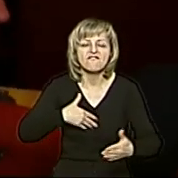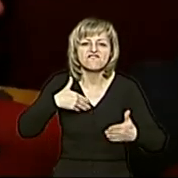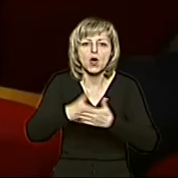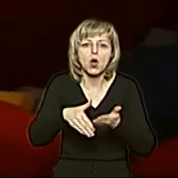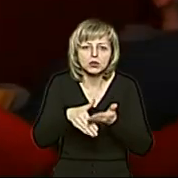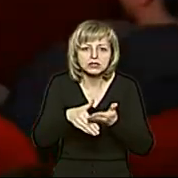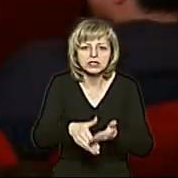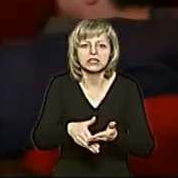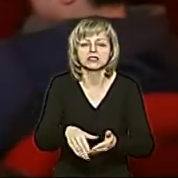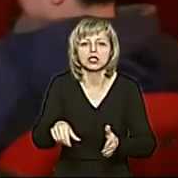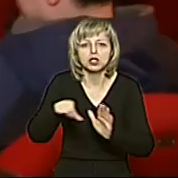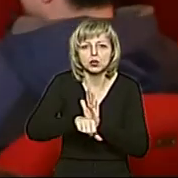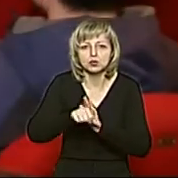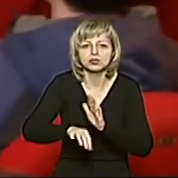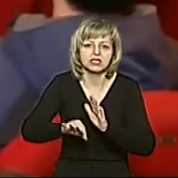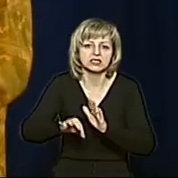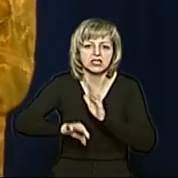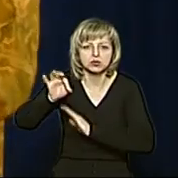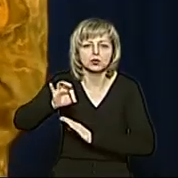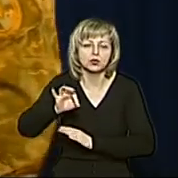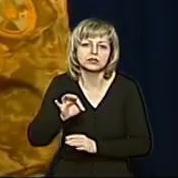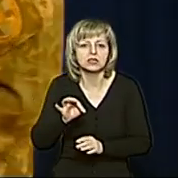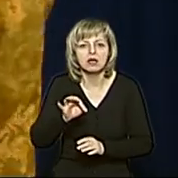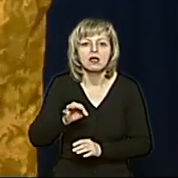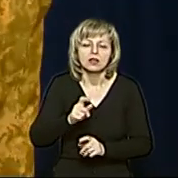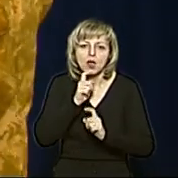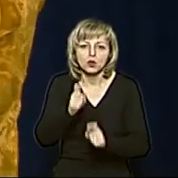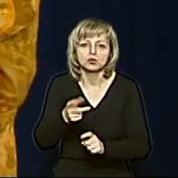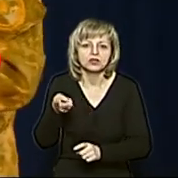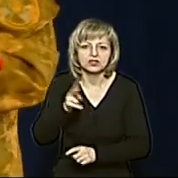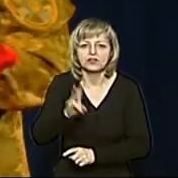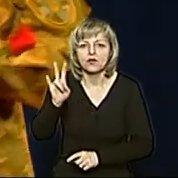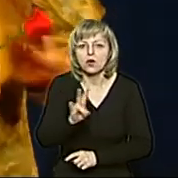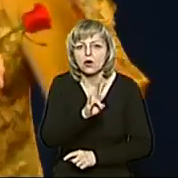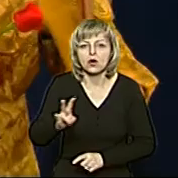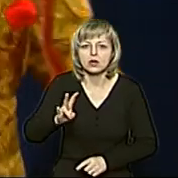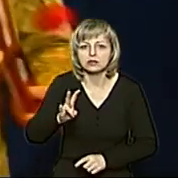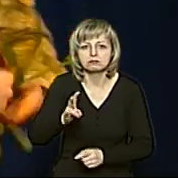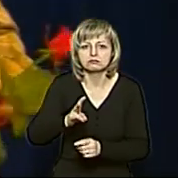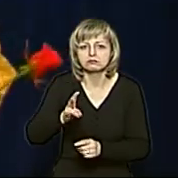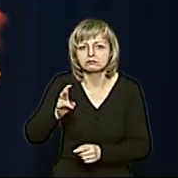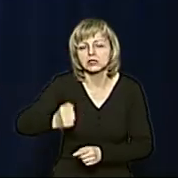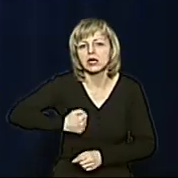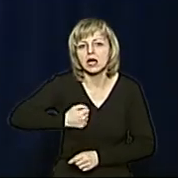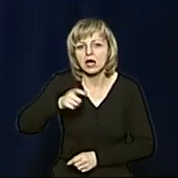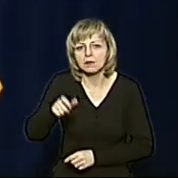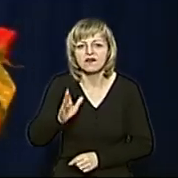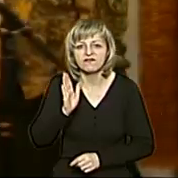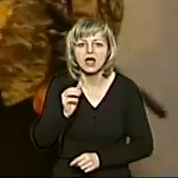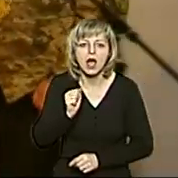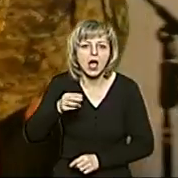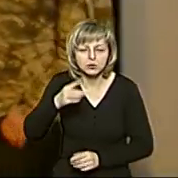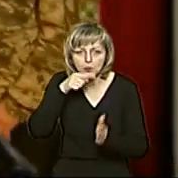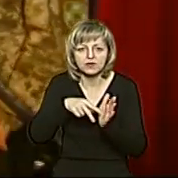і гуманітарну участь у війні на Сході нагородили 2 капеланів. За НАТО попав в 16-му році,